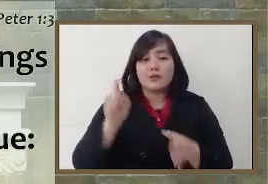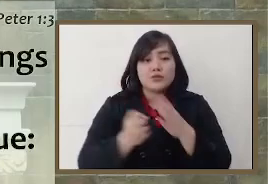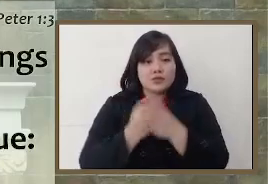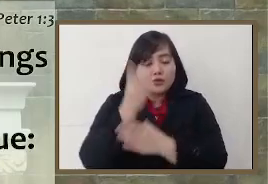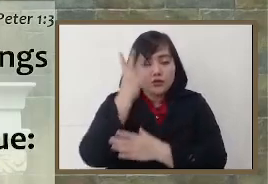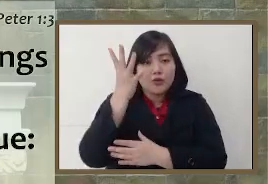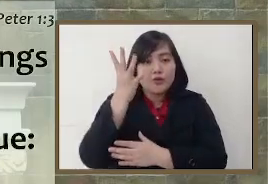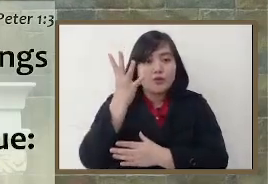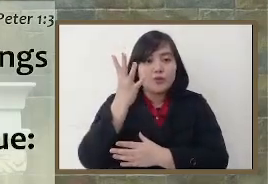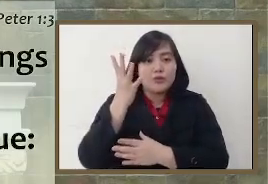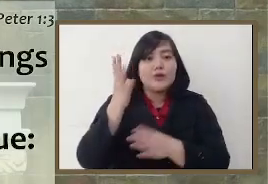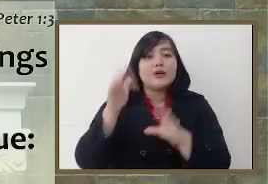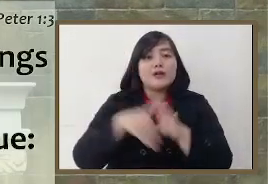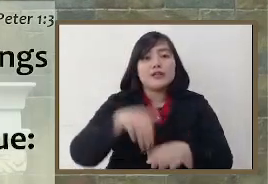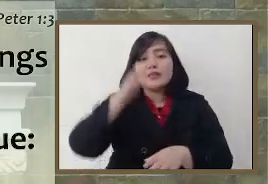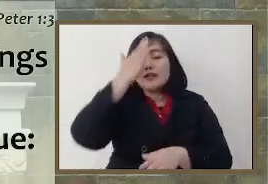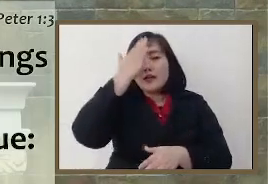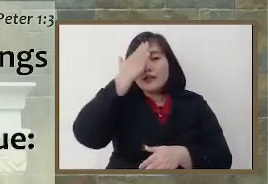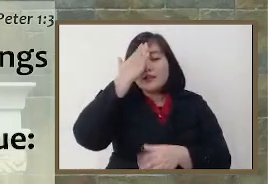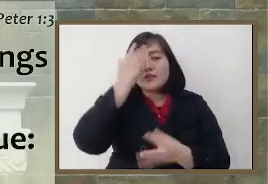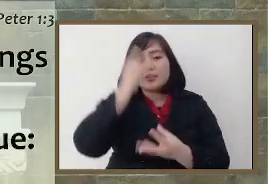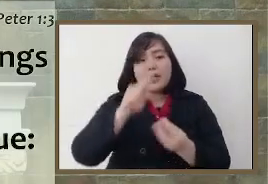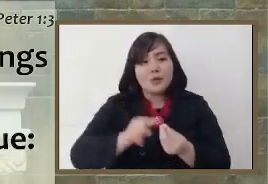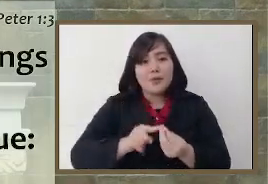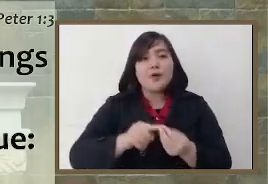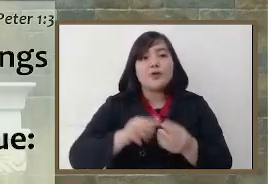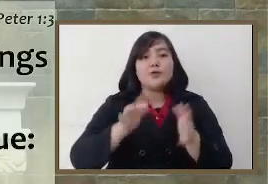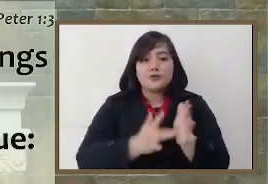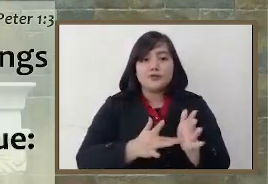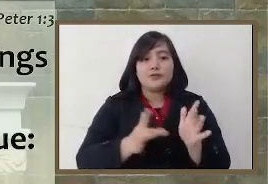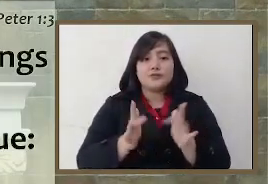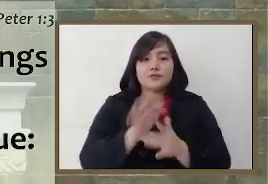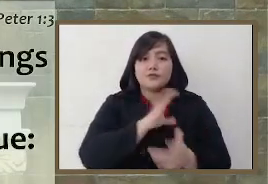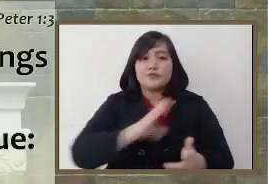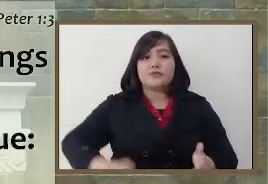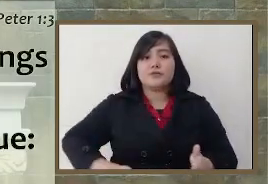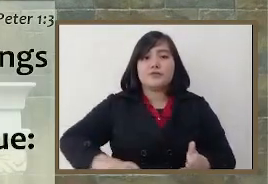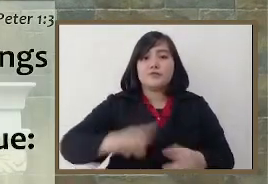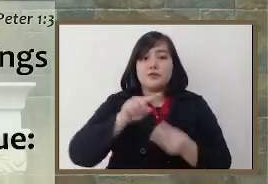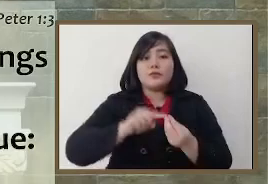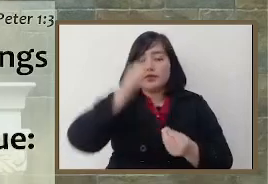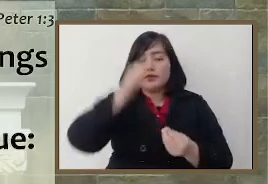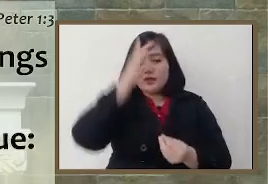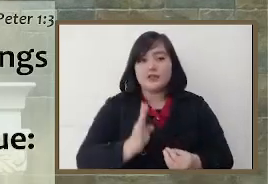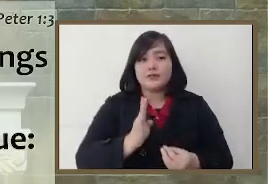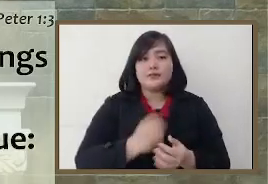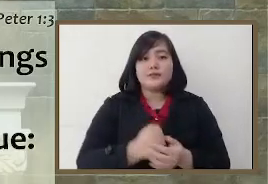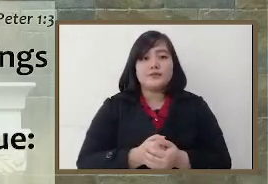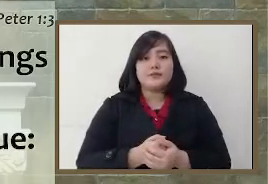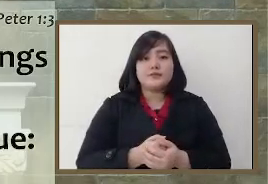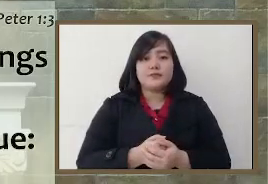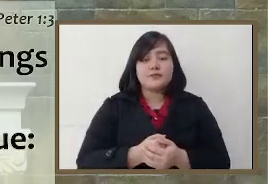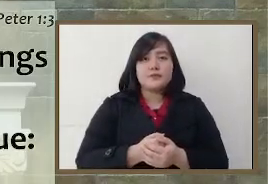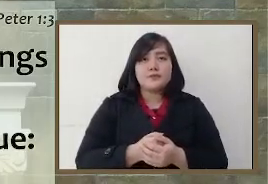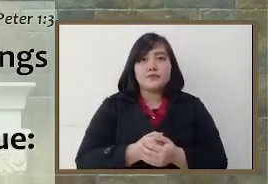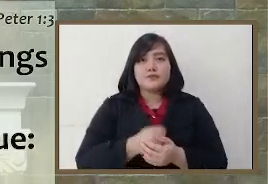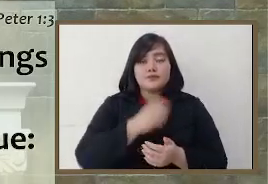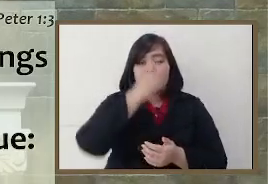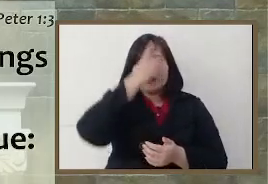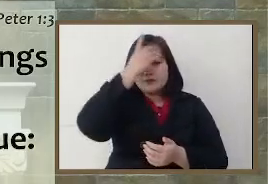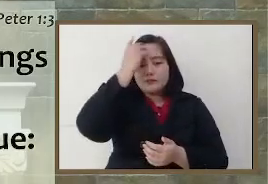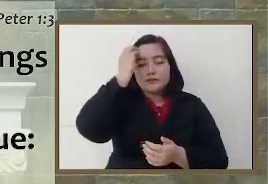knowledge patungkol sa Diyos. Pagkakilala sa Diyos. Alam niyo, mga kapatid, ang nakakalungkot po rito, mga kapatid, ang sabi